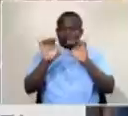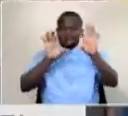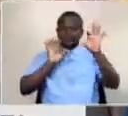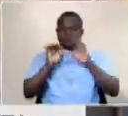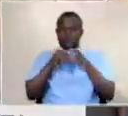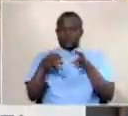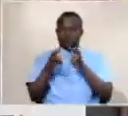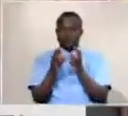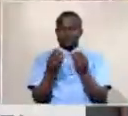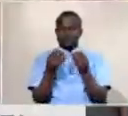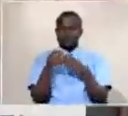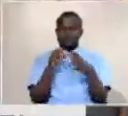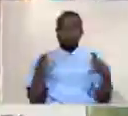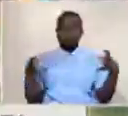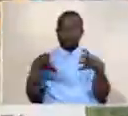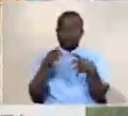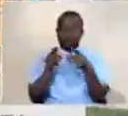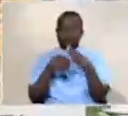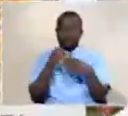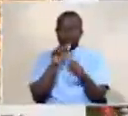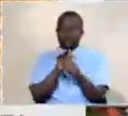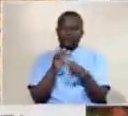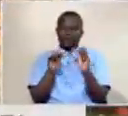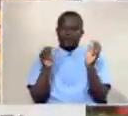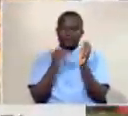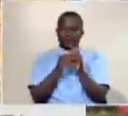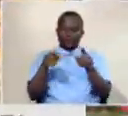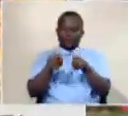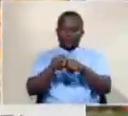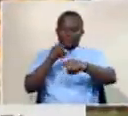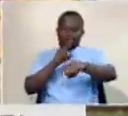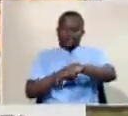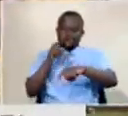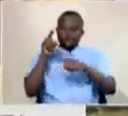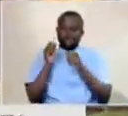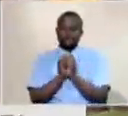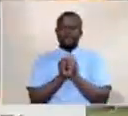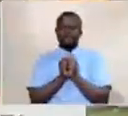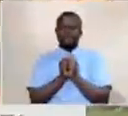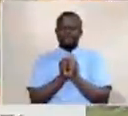yatoranyijwe nk'uburyo bworoshya uguhura kw'abantu benshi kandi icyarimwe